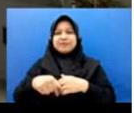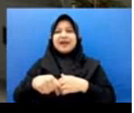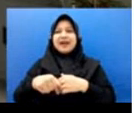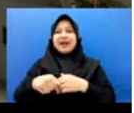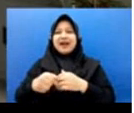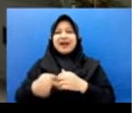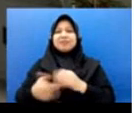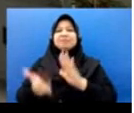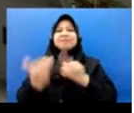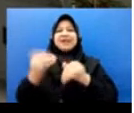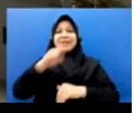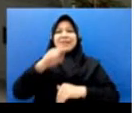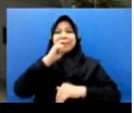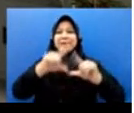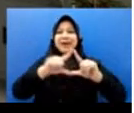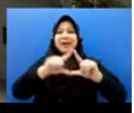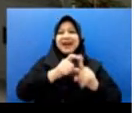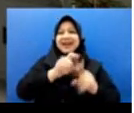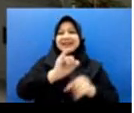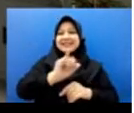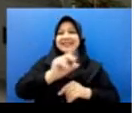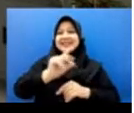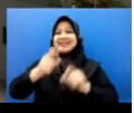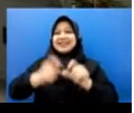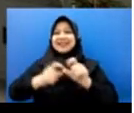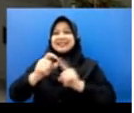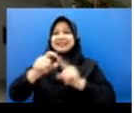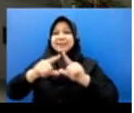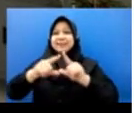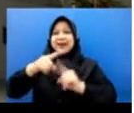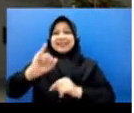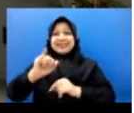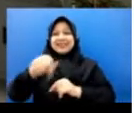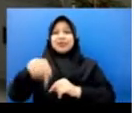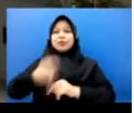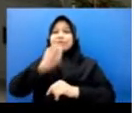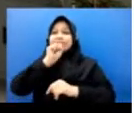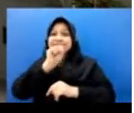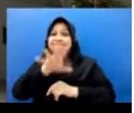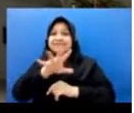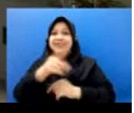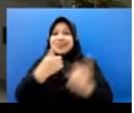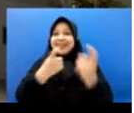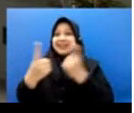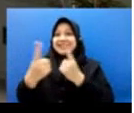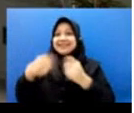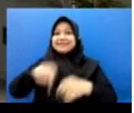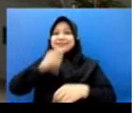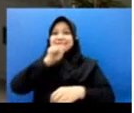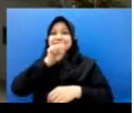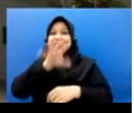menjawab pertanyaan-pertanyaan dari Bapak dan Ibu yang sudah masuk di pelajaran 2 kali ini.